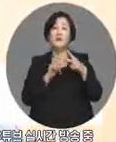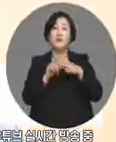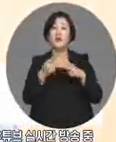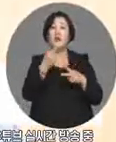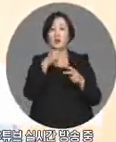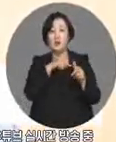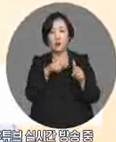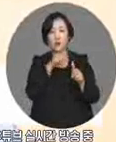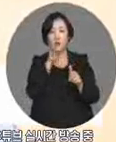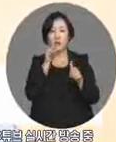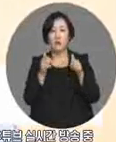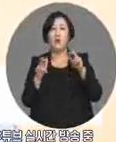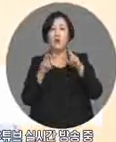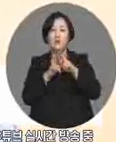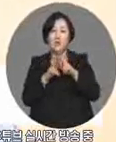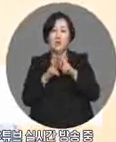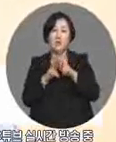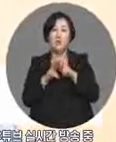받다 보니까